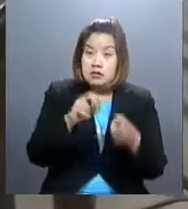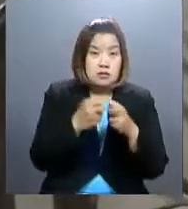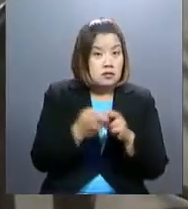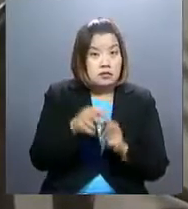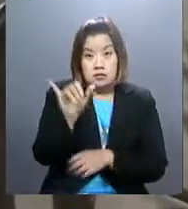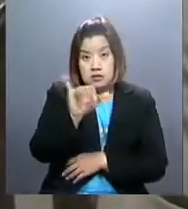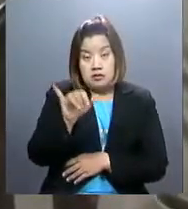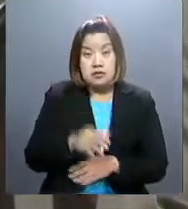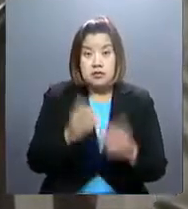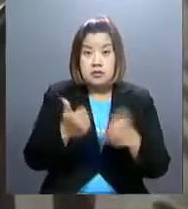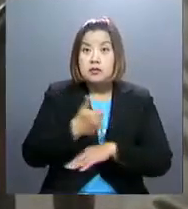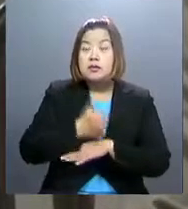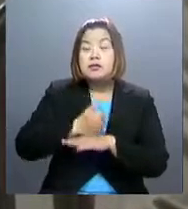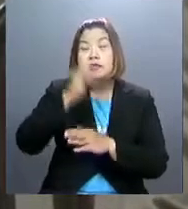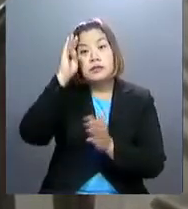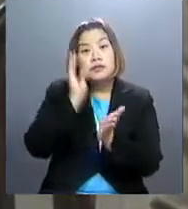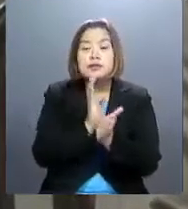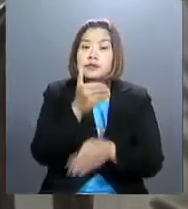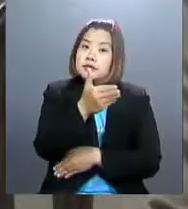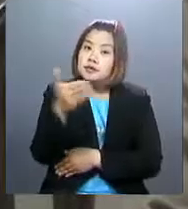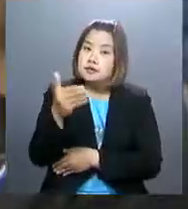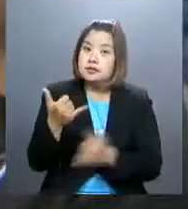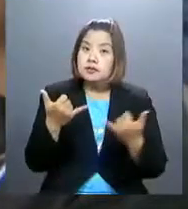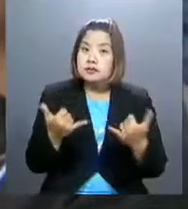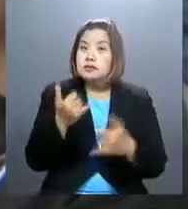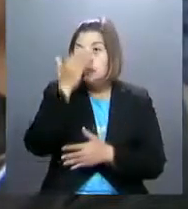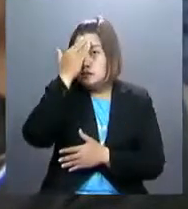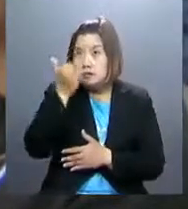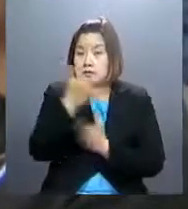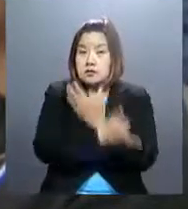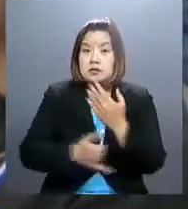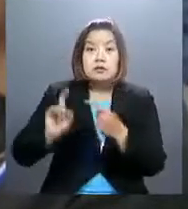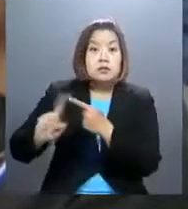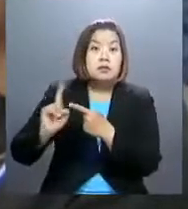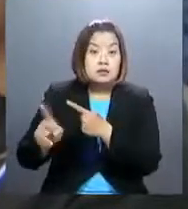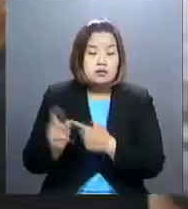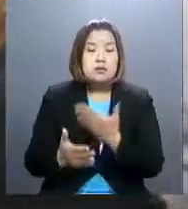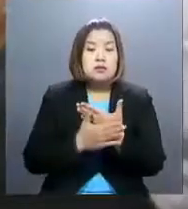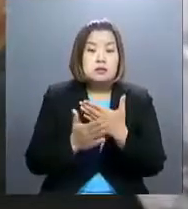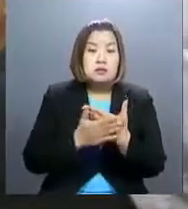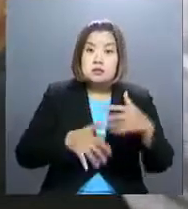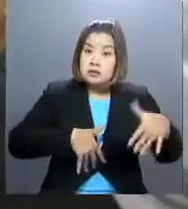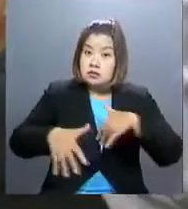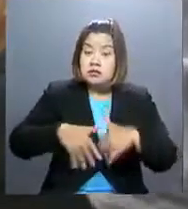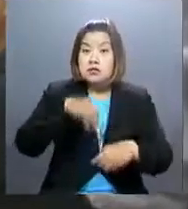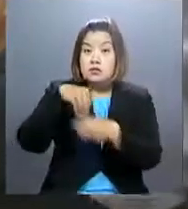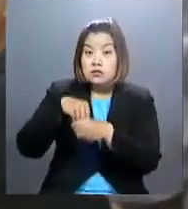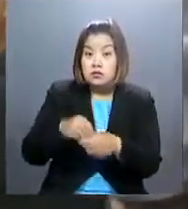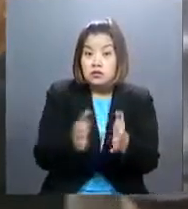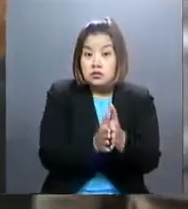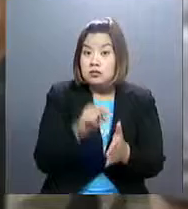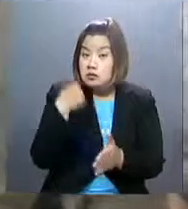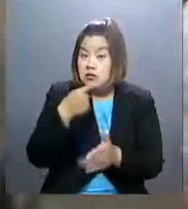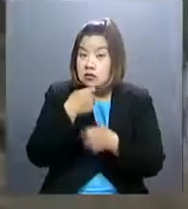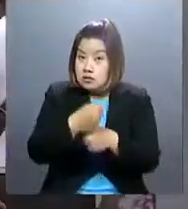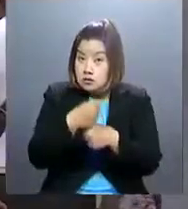ผู้บัญชาการตำรวจแห่งชาติยืนยันนะคะว่ากรณีที่ต่างประเทศเตือนประชาชนให้หลีกเลี่ยงการอยู่ในที่ที่มีคนชุมนุมจำนวนม